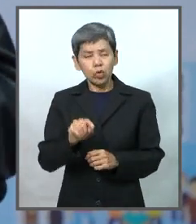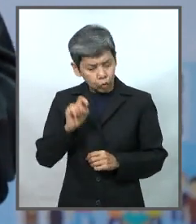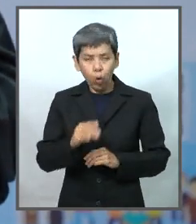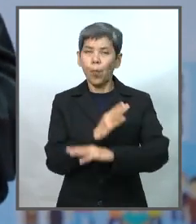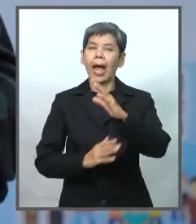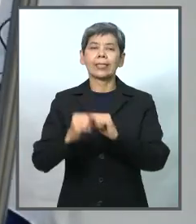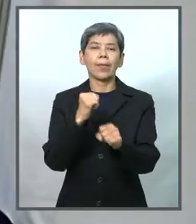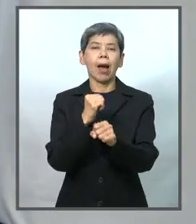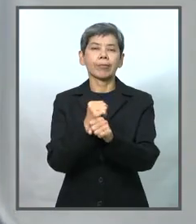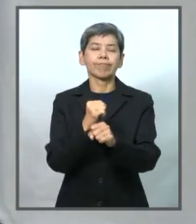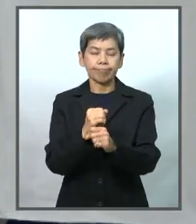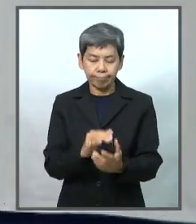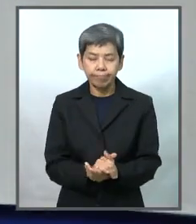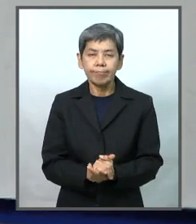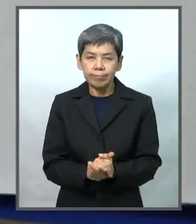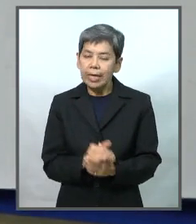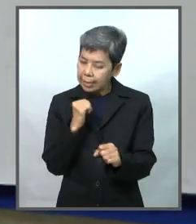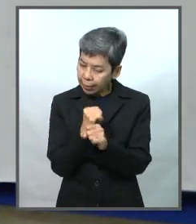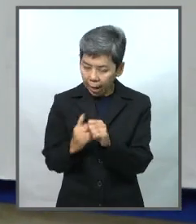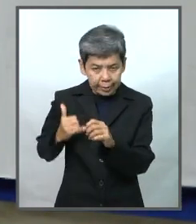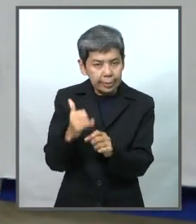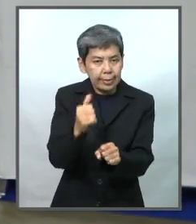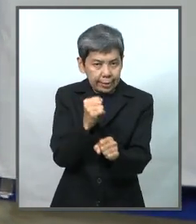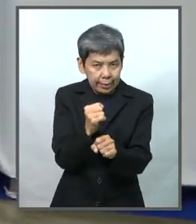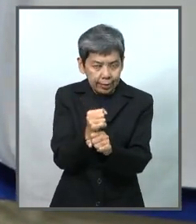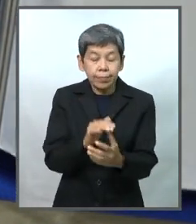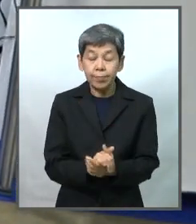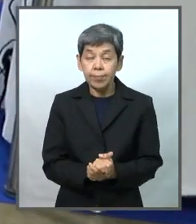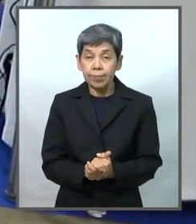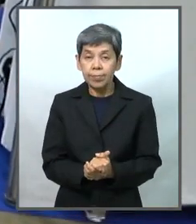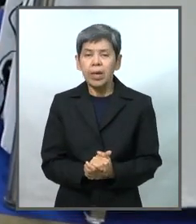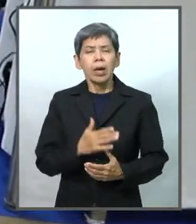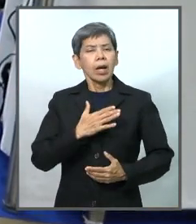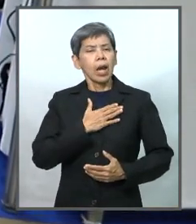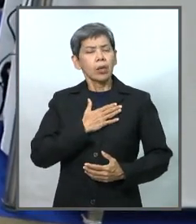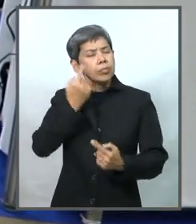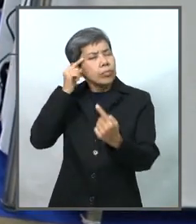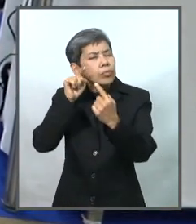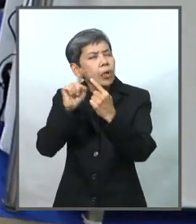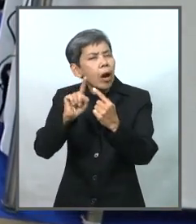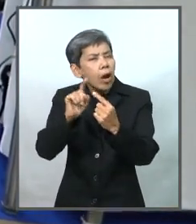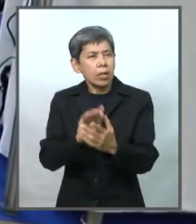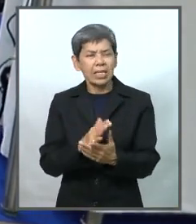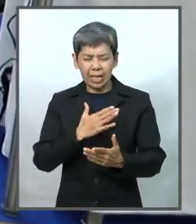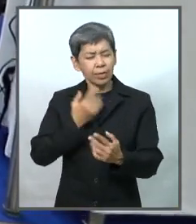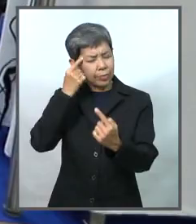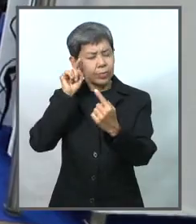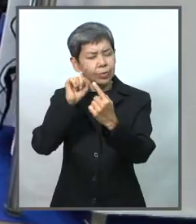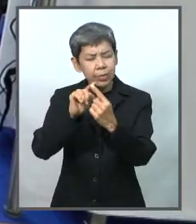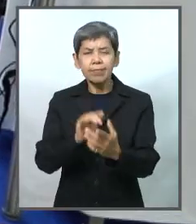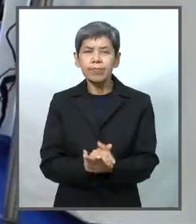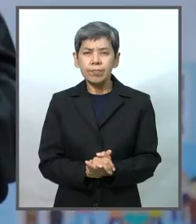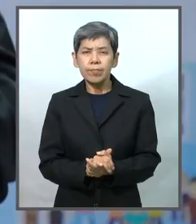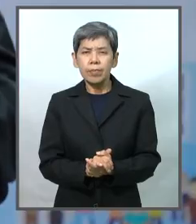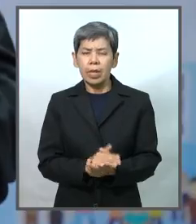องเป็นผู้พิการนะครับเข้ามาทำงานนะครับแล้วเรามุ่งหวังอะไรสิ่งที่เรามุ่งหวังนะครับก็คือว่